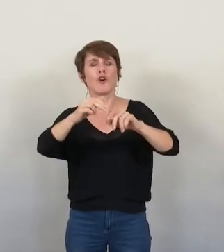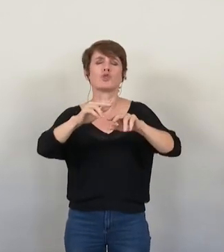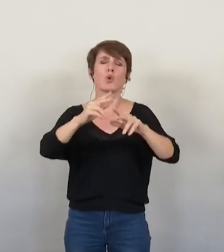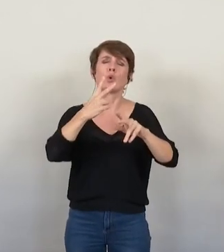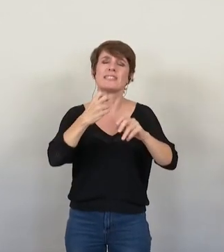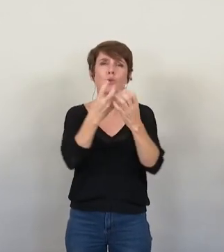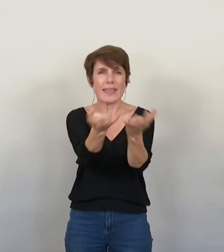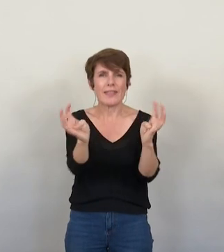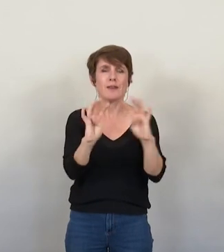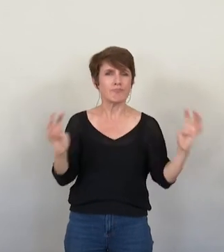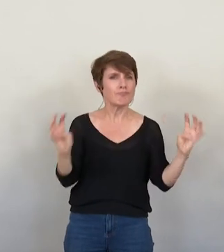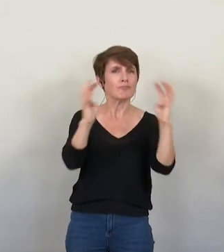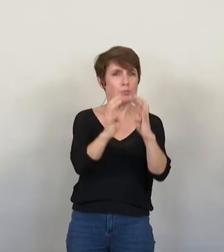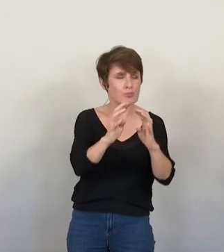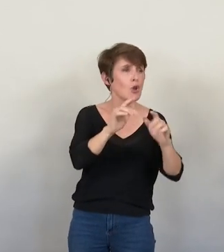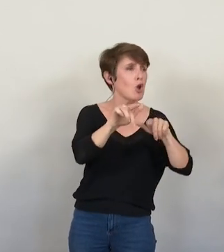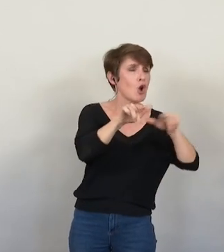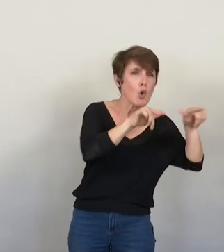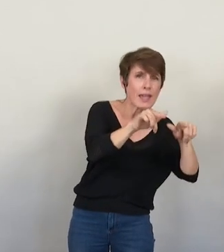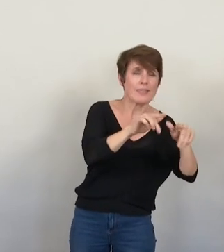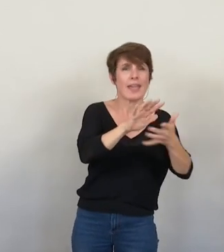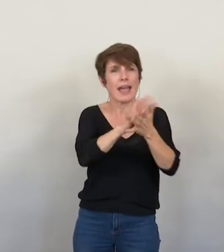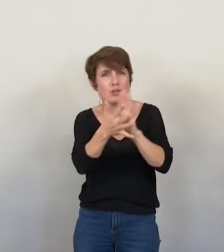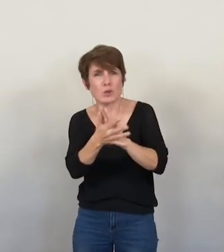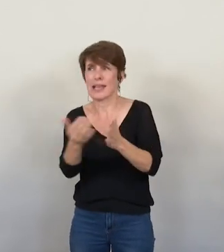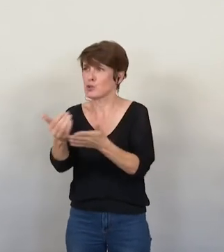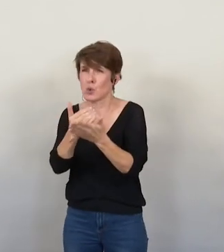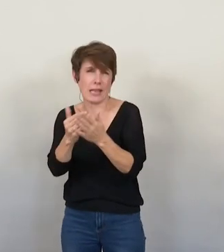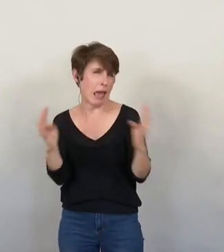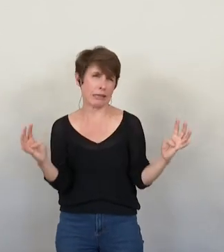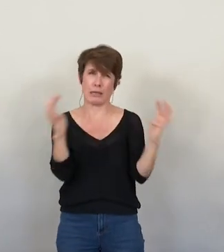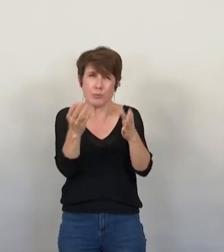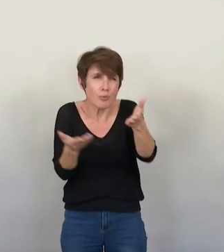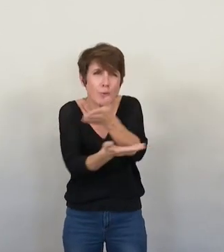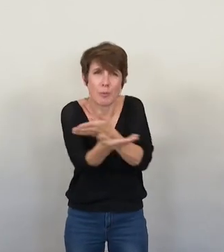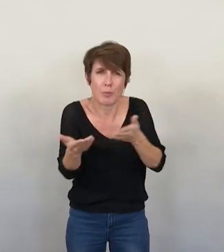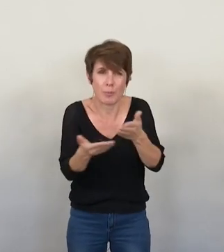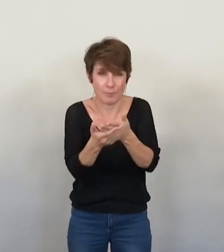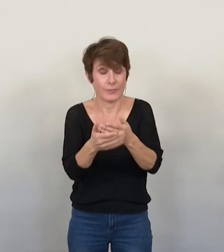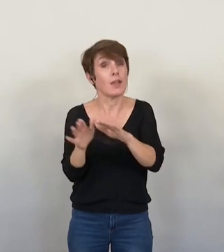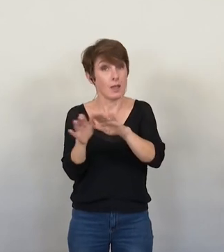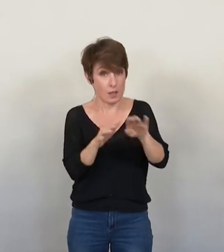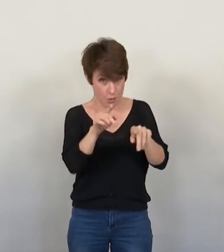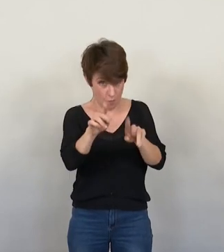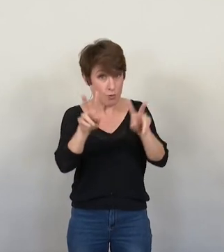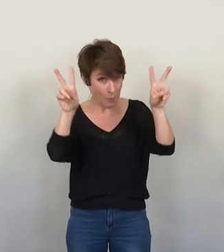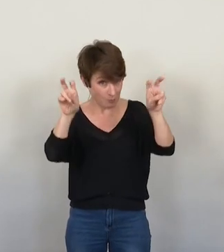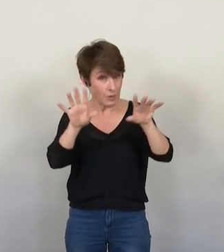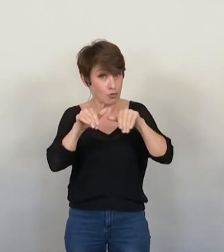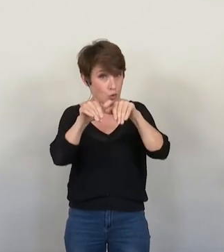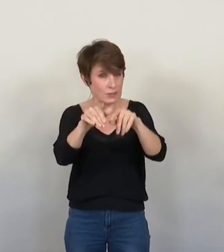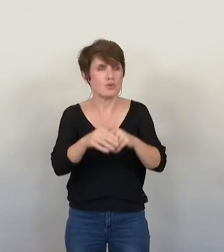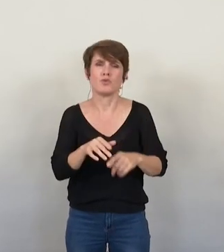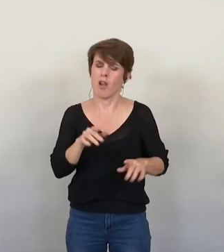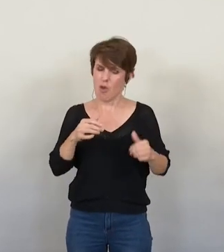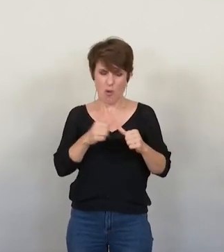locataire fédération association et salariés refuser je continue de vous citer refuser tout actionnariat